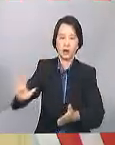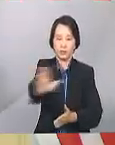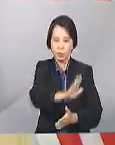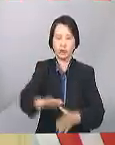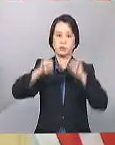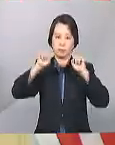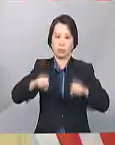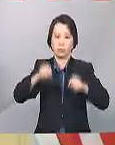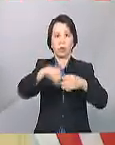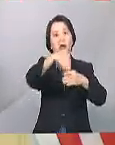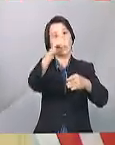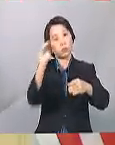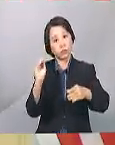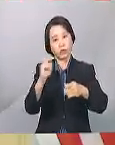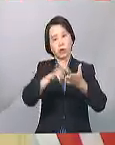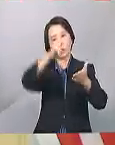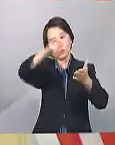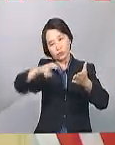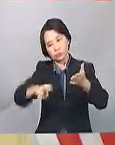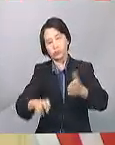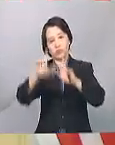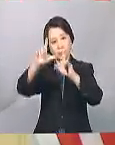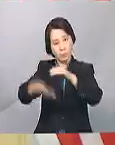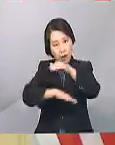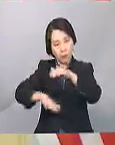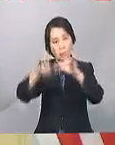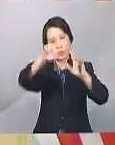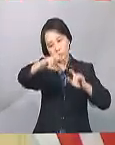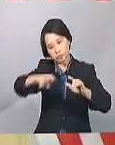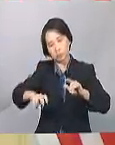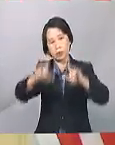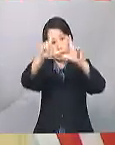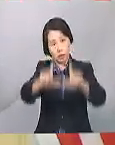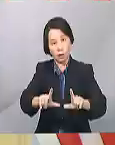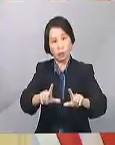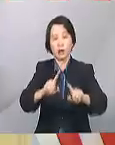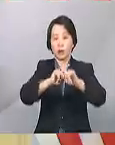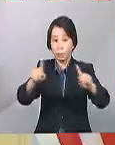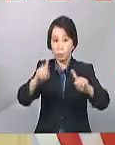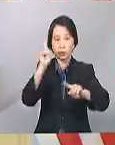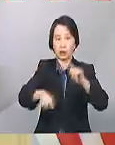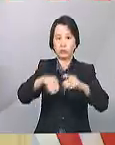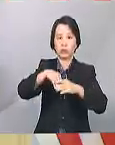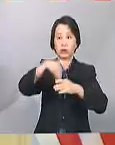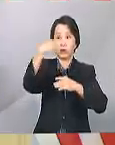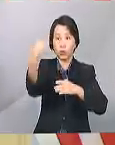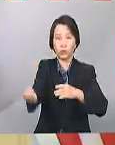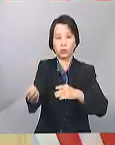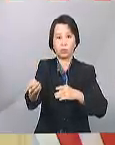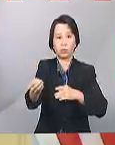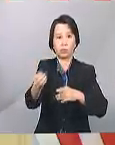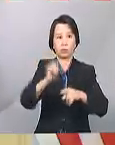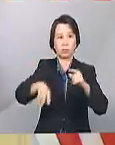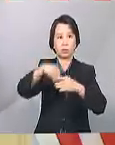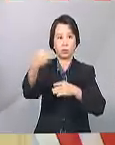untuk keluar, turun ke bawah dan sebagainya, tetapi tidak lagi boleh keluar